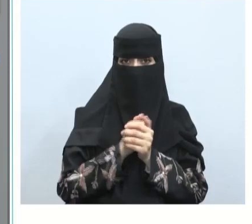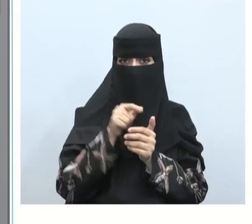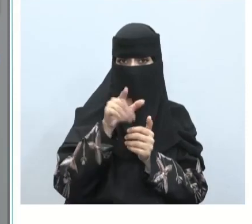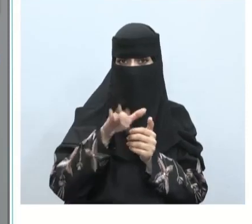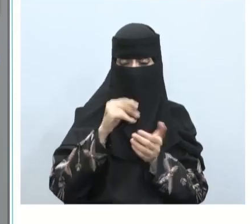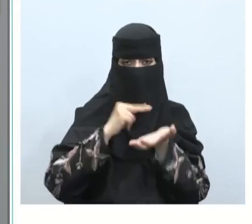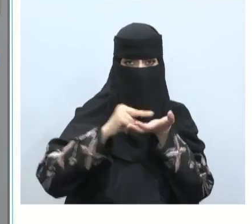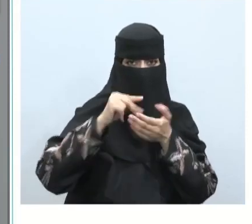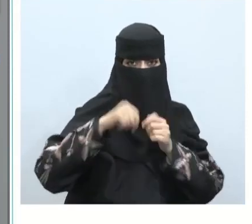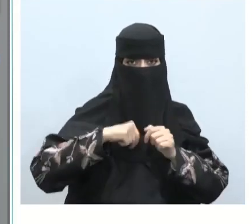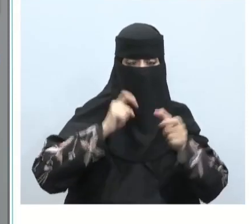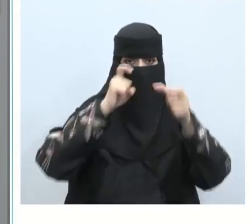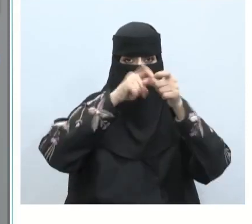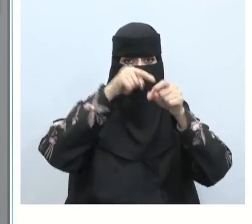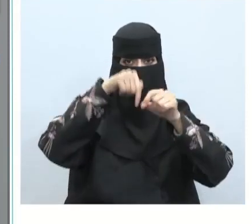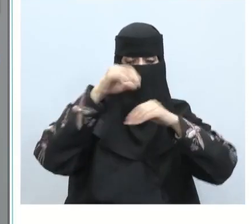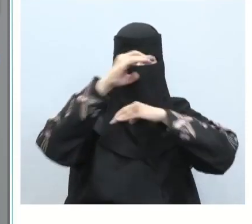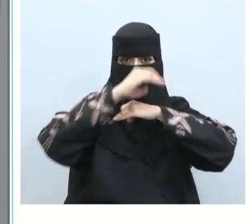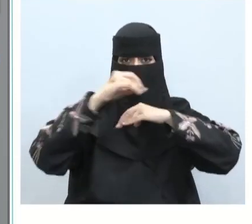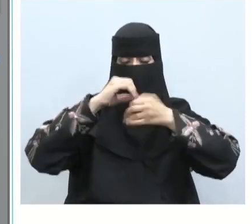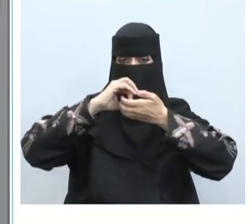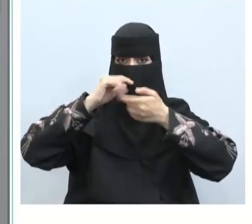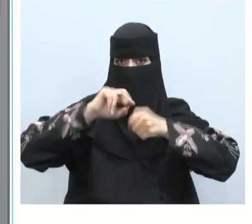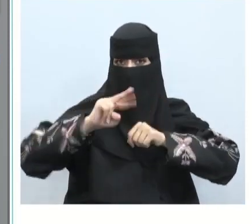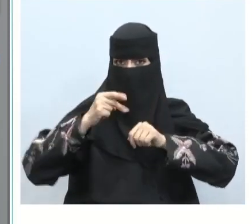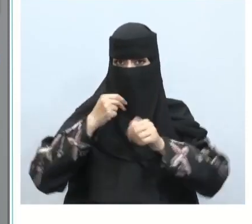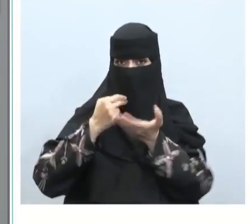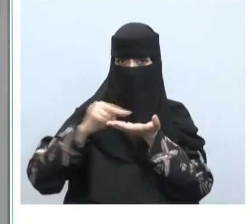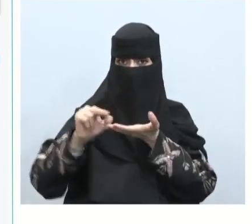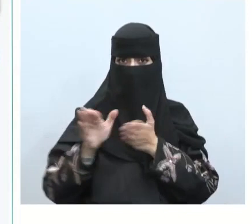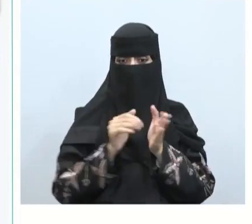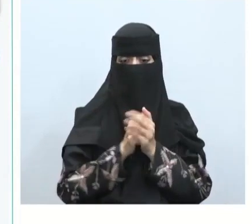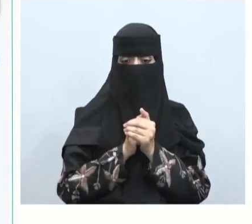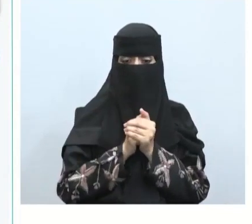هذه الرساله تصل الى البريد الكتروني الخاص بزميلك اضغط على